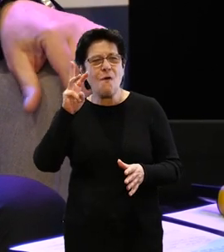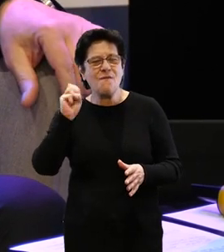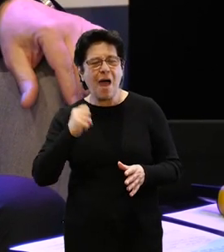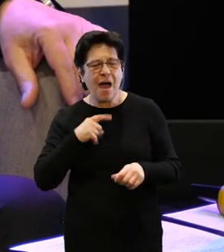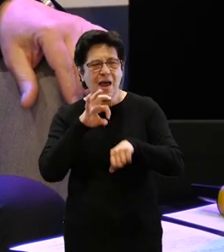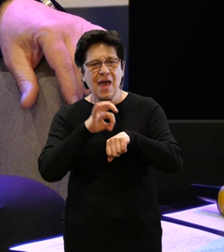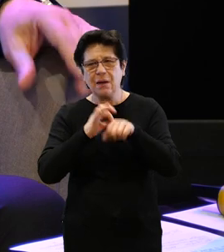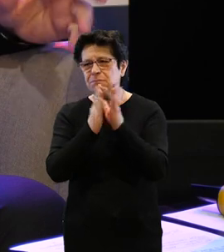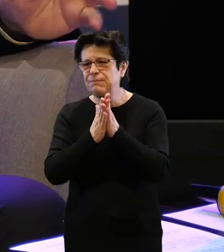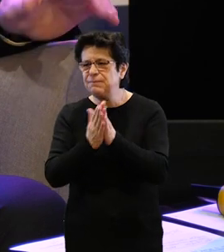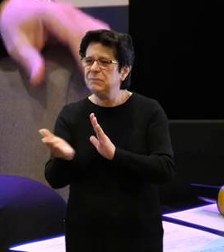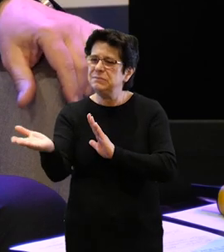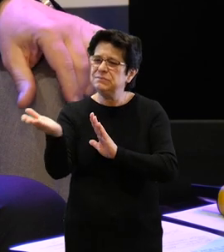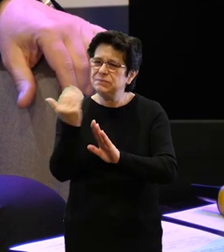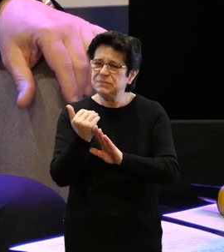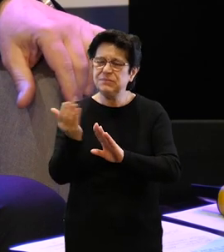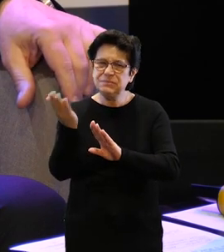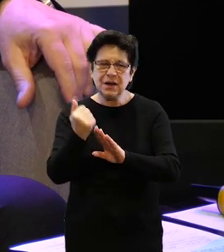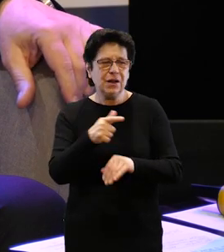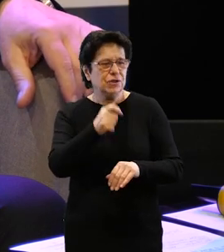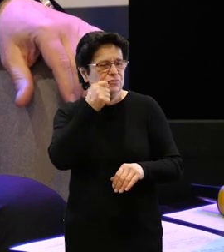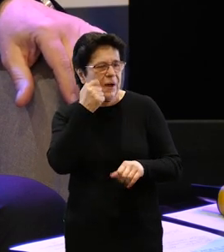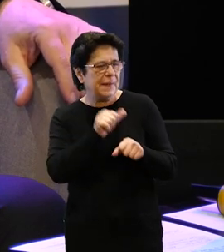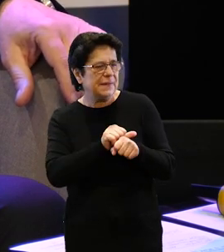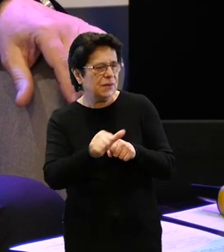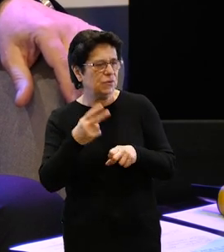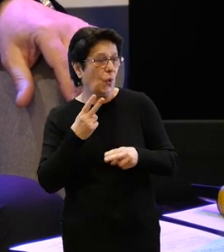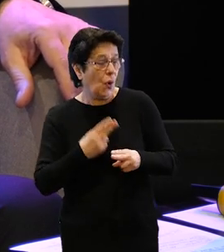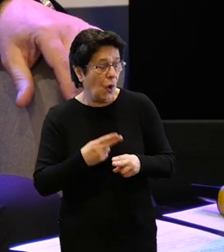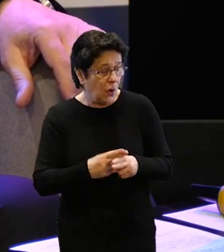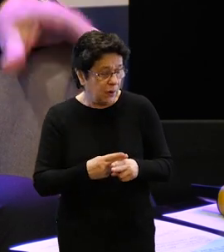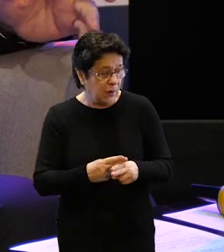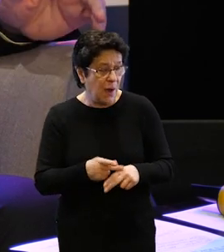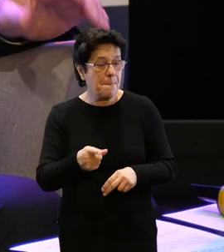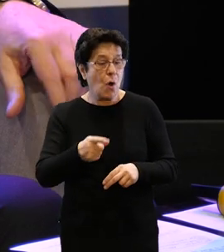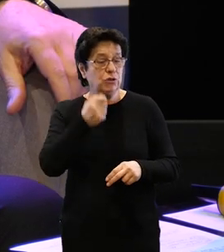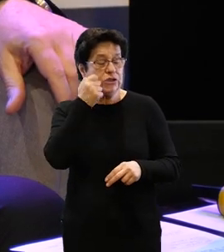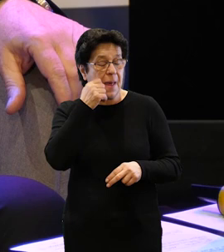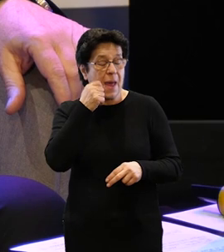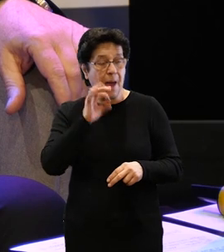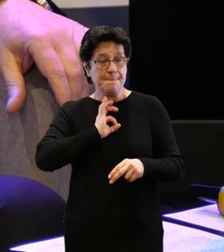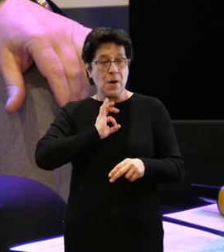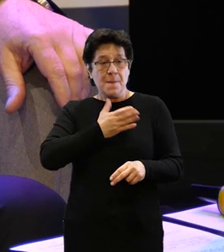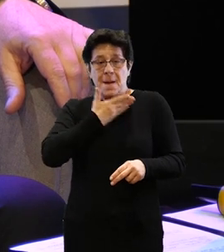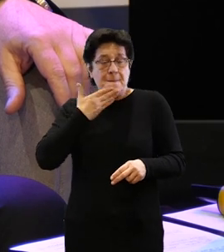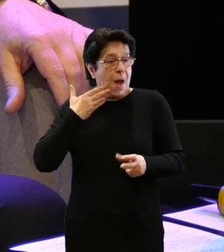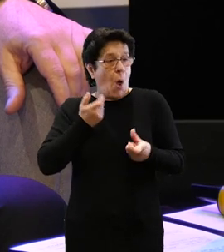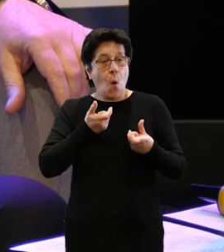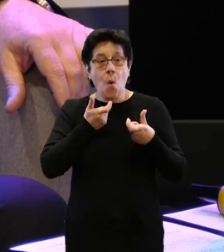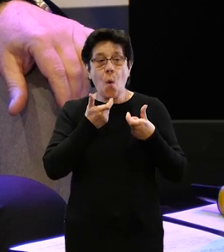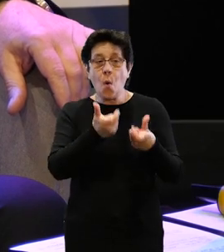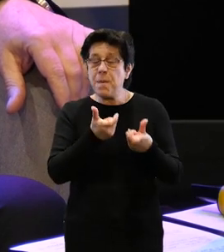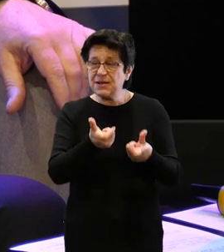wizytę do mojego dziadka bo muszę wspomnieć że dziadek mój nie posiadał ubezpieczenia zdrowotnego ponieważ jako